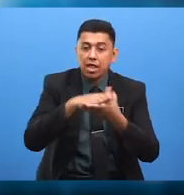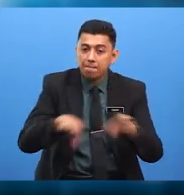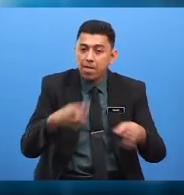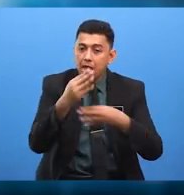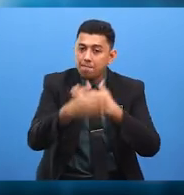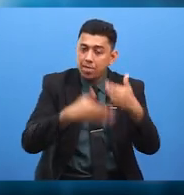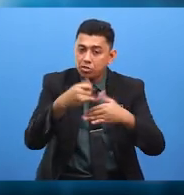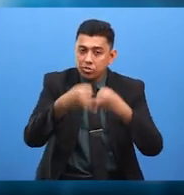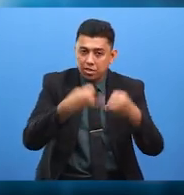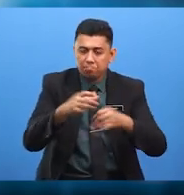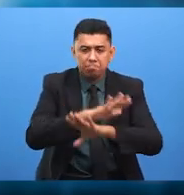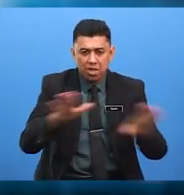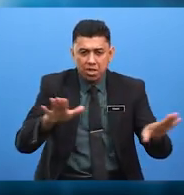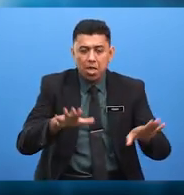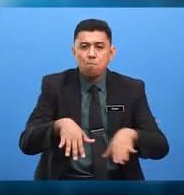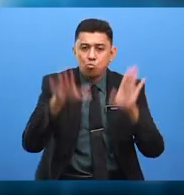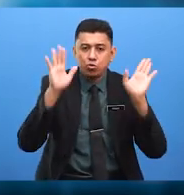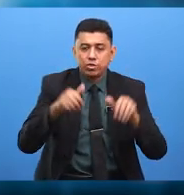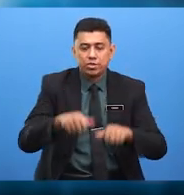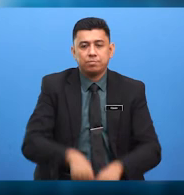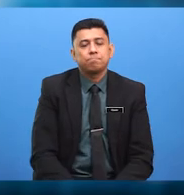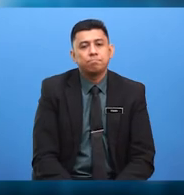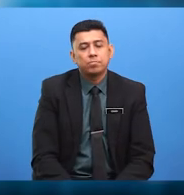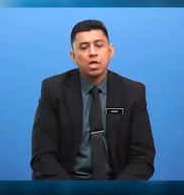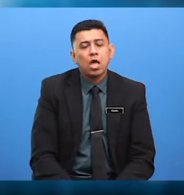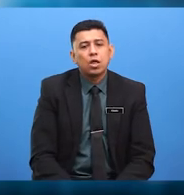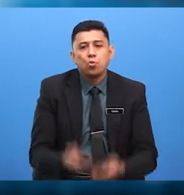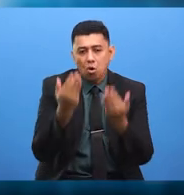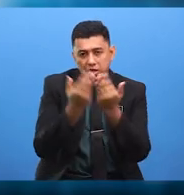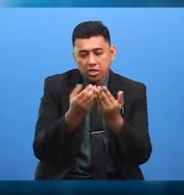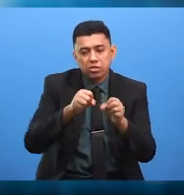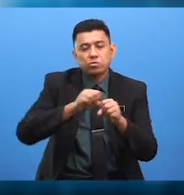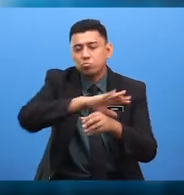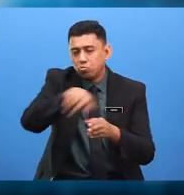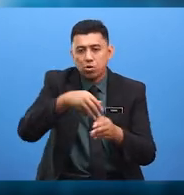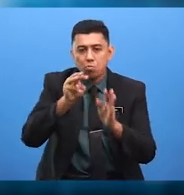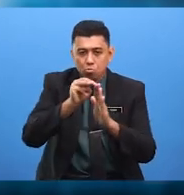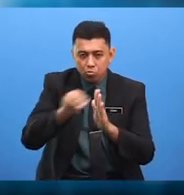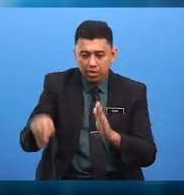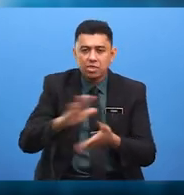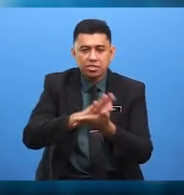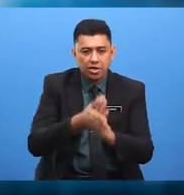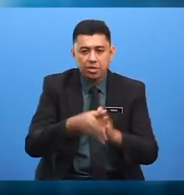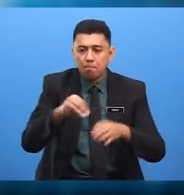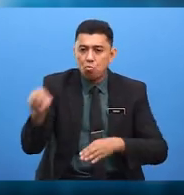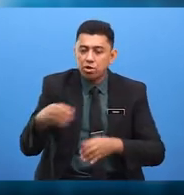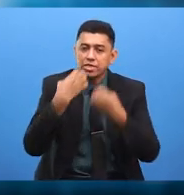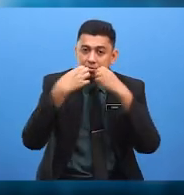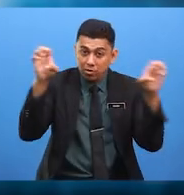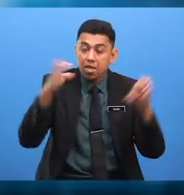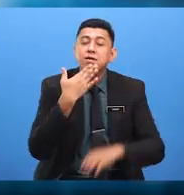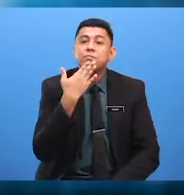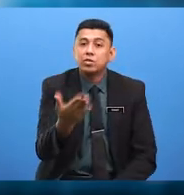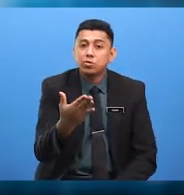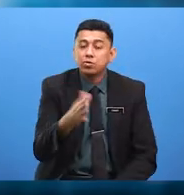Jangan putus asa Saya doakan semoga semua murid menjadi murid yang cermelang terima kasih